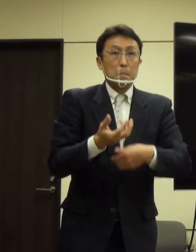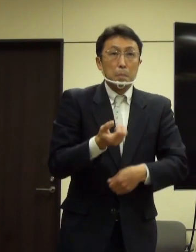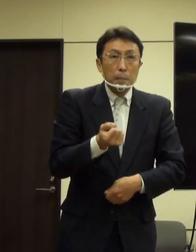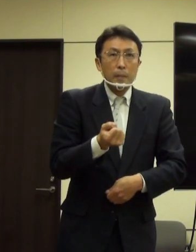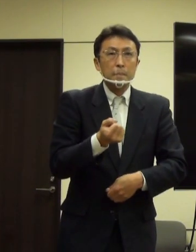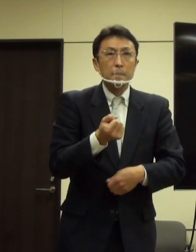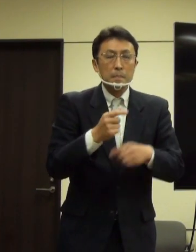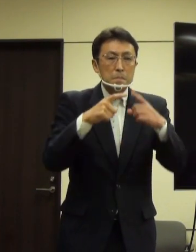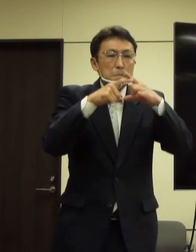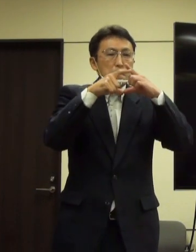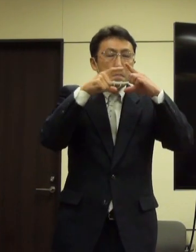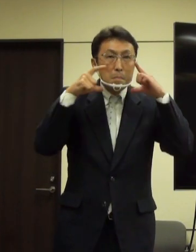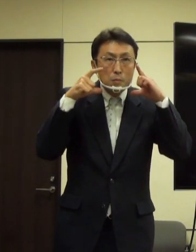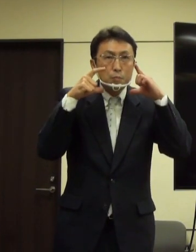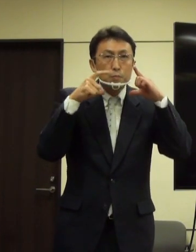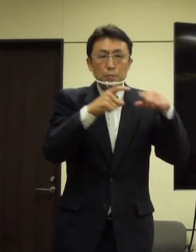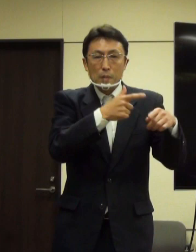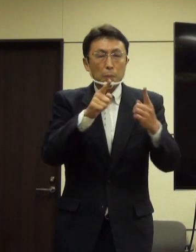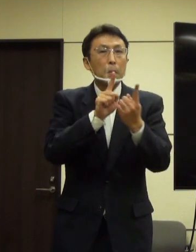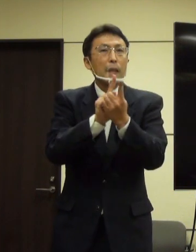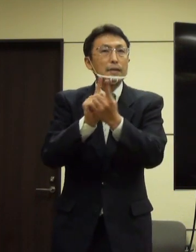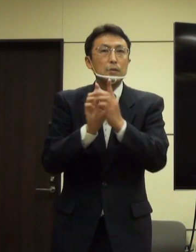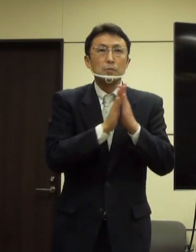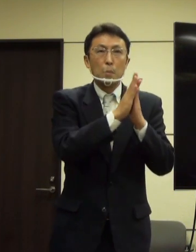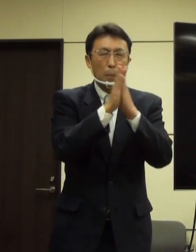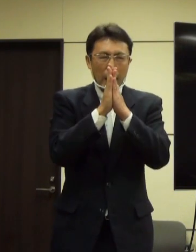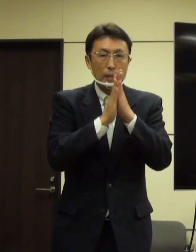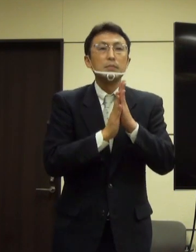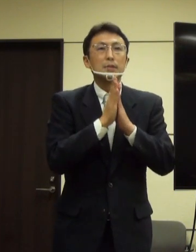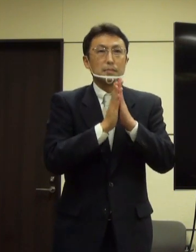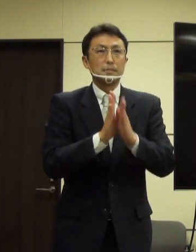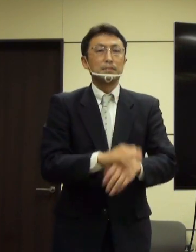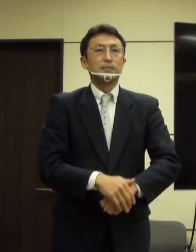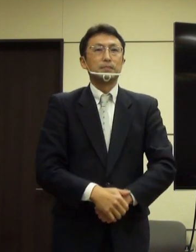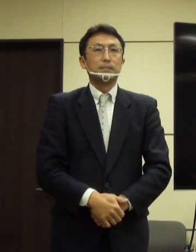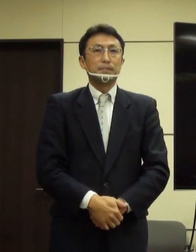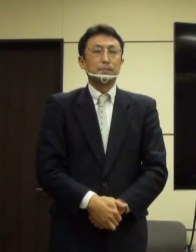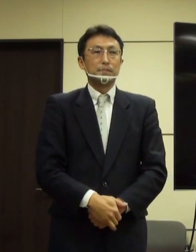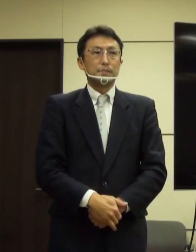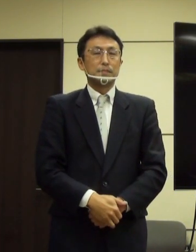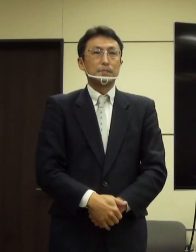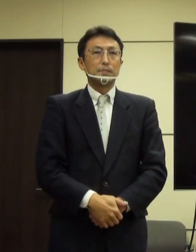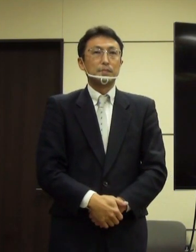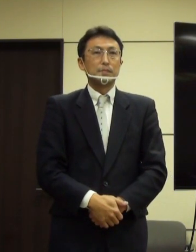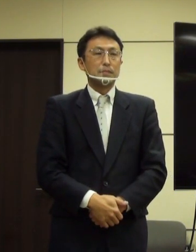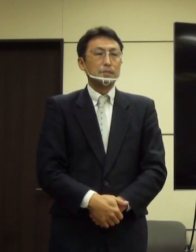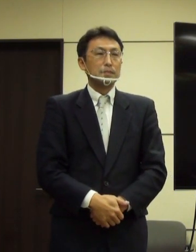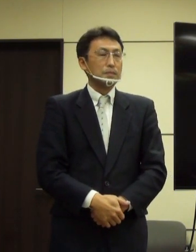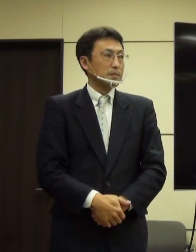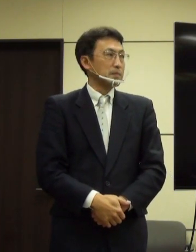です一つですか省庁から入っがとうございます